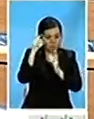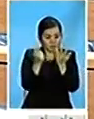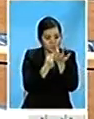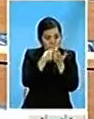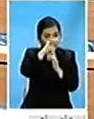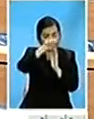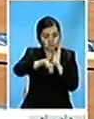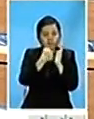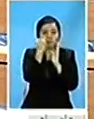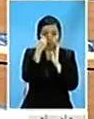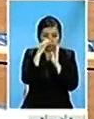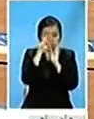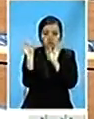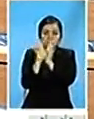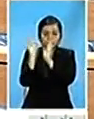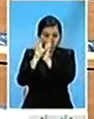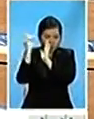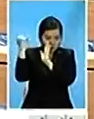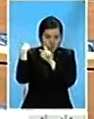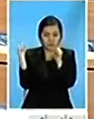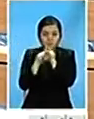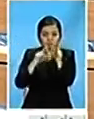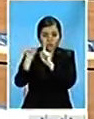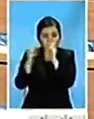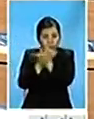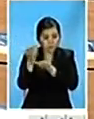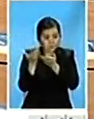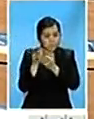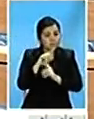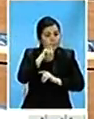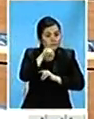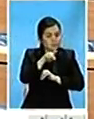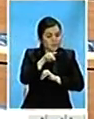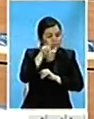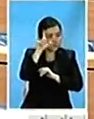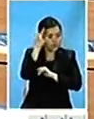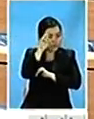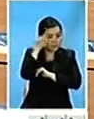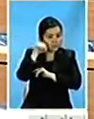งและในวันสุดท้ายที่ได้มีการหารือกันเอาไว ้24หรือ24:30ครับ